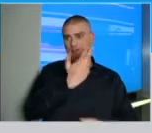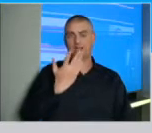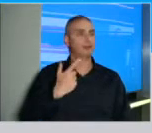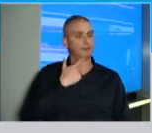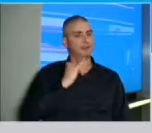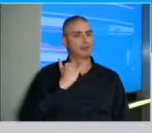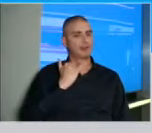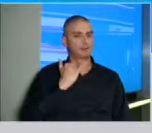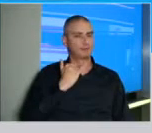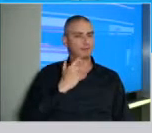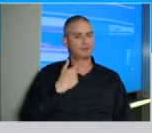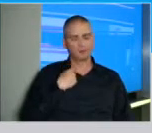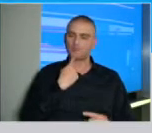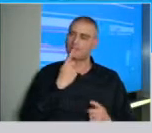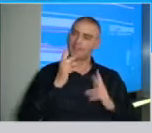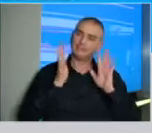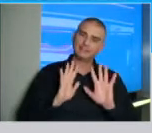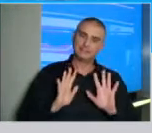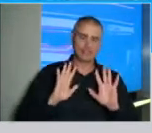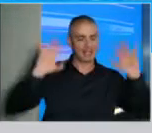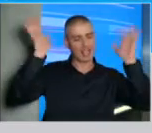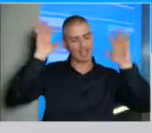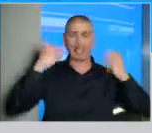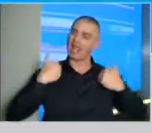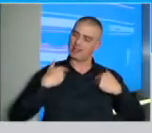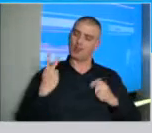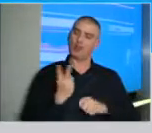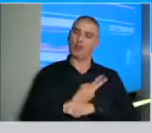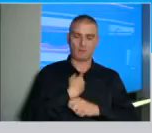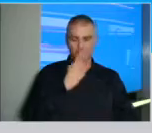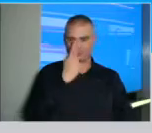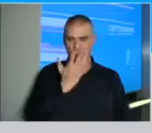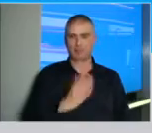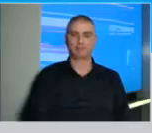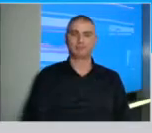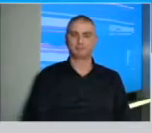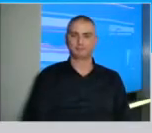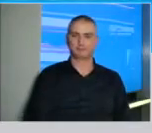כן, נכנה את זה סרט, היי, אני נורמלי, בוא נראה את זה רגע, פתחי.